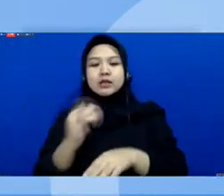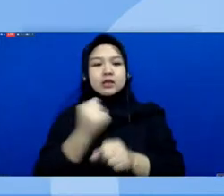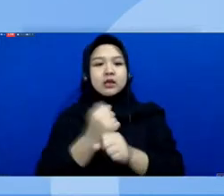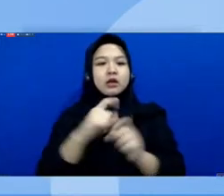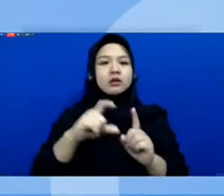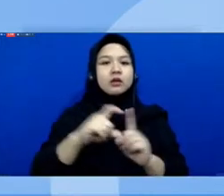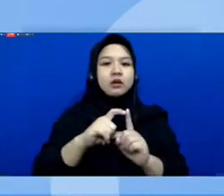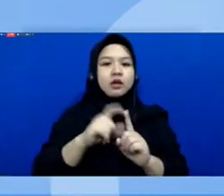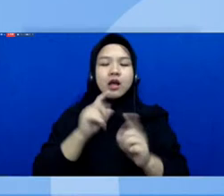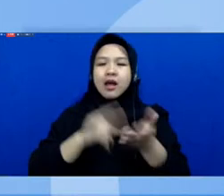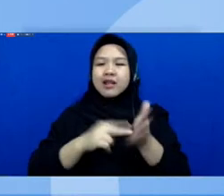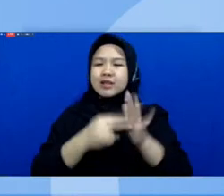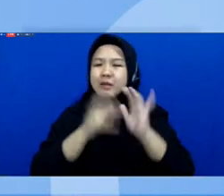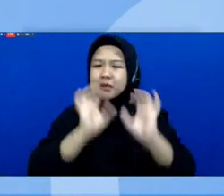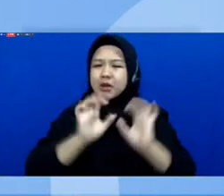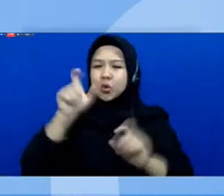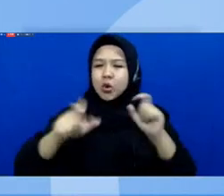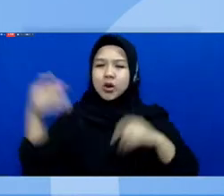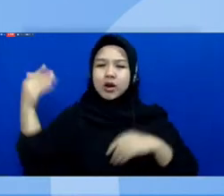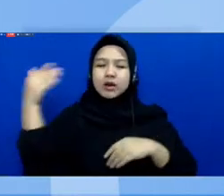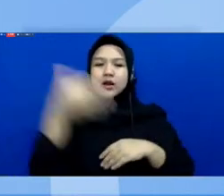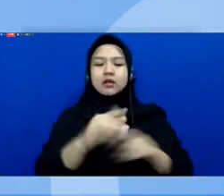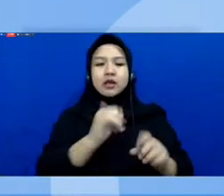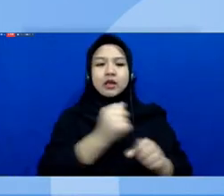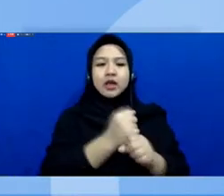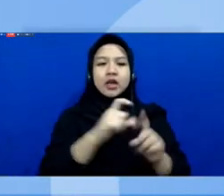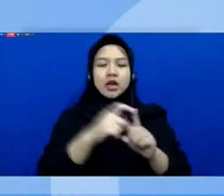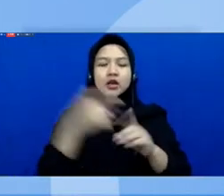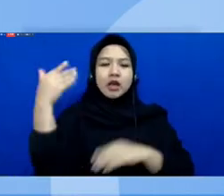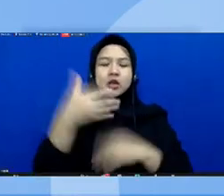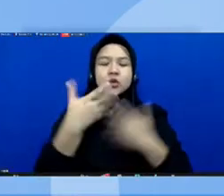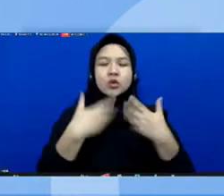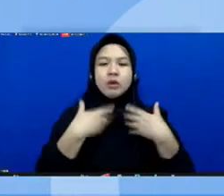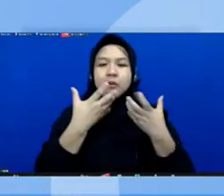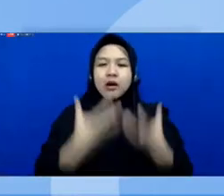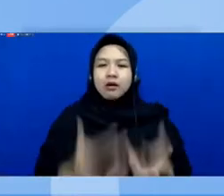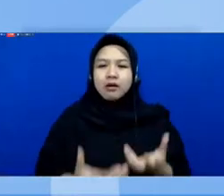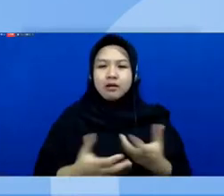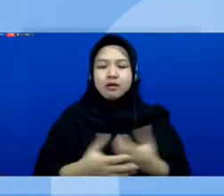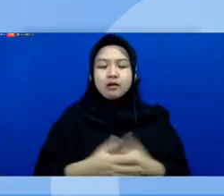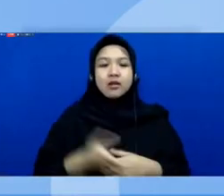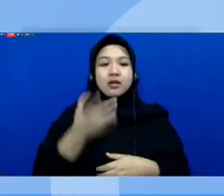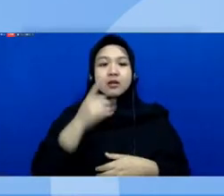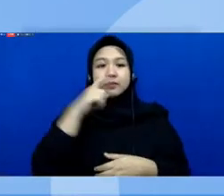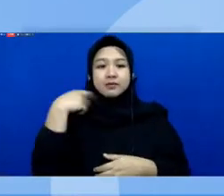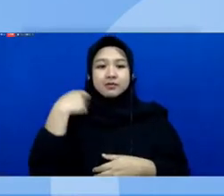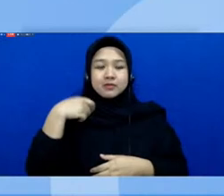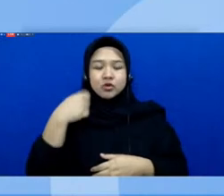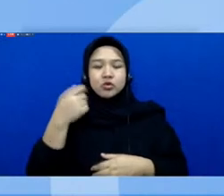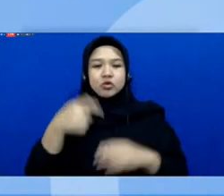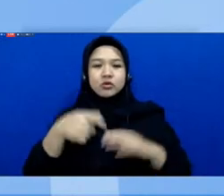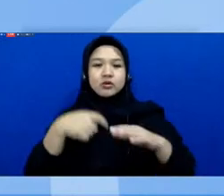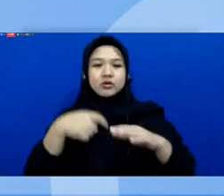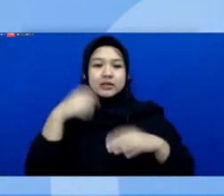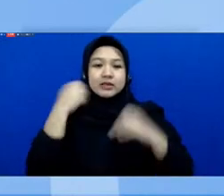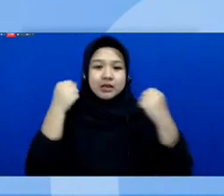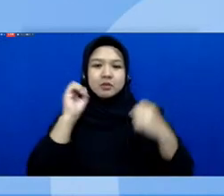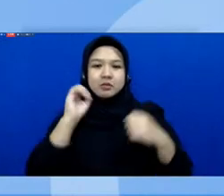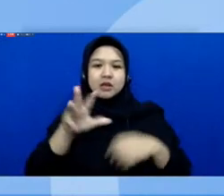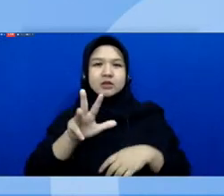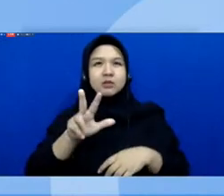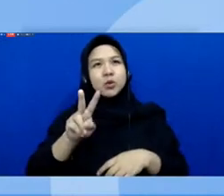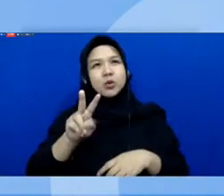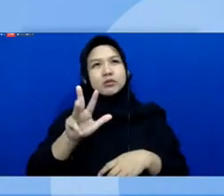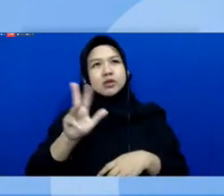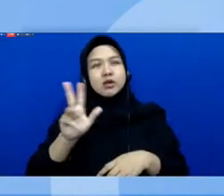sekali yang datang ke rumah sakit dalam kondisi sudah parah. Pak Menkes baru saja menyampaikan saturasi, dulu orang datang ke rumah sakit 92-93,